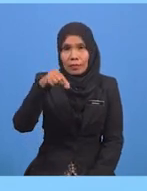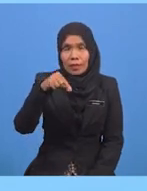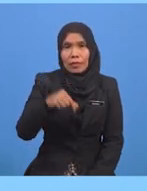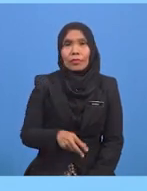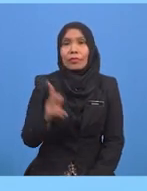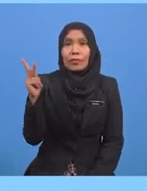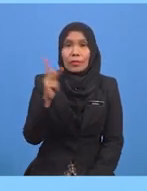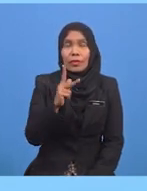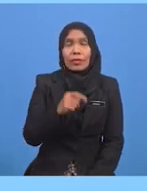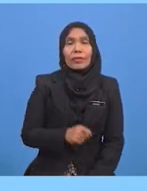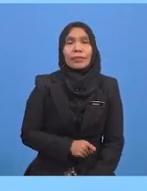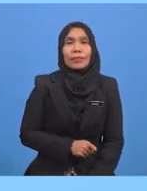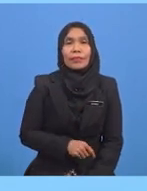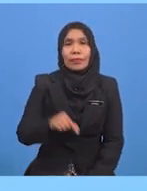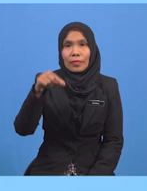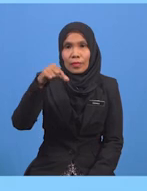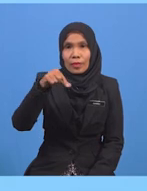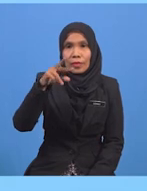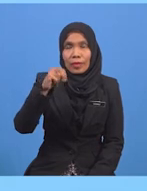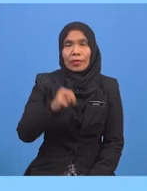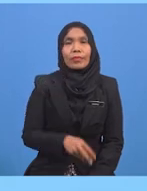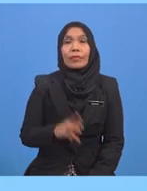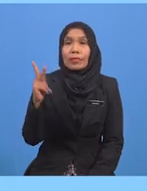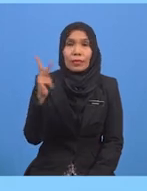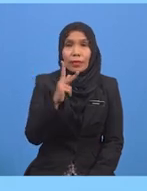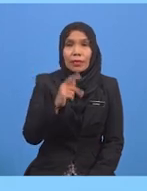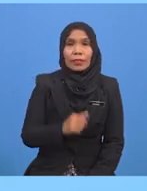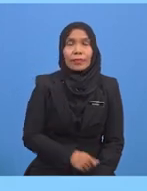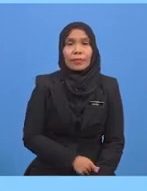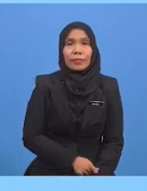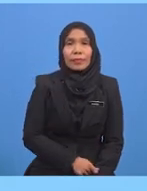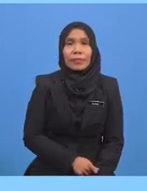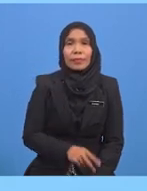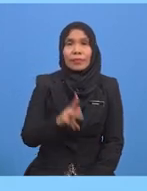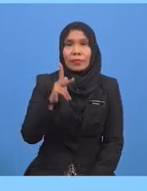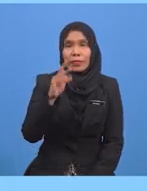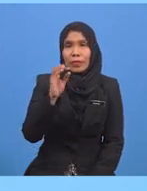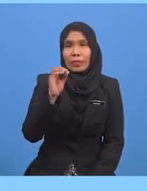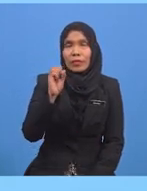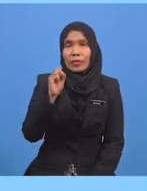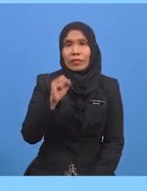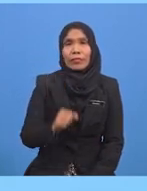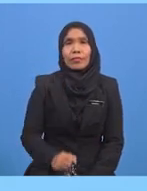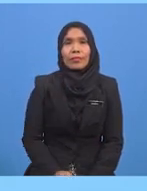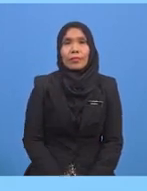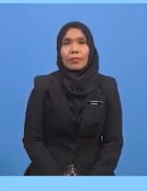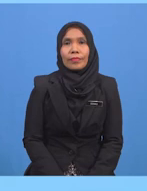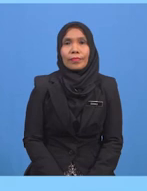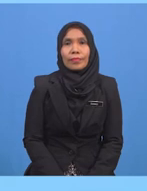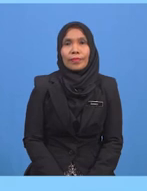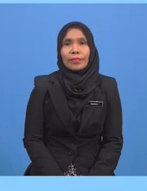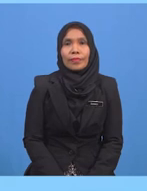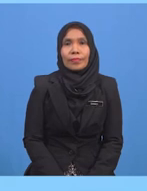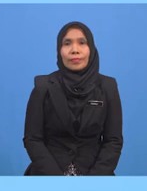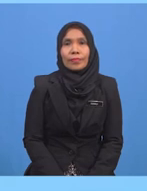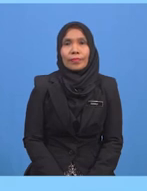didarabkan dengan QN, didarabkan dengan cos theta. Kita gantikan